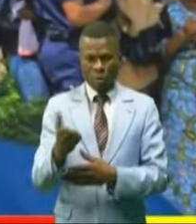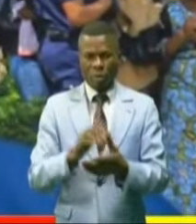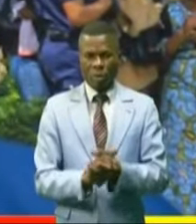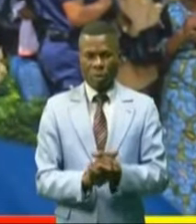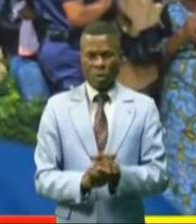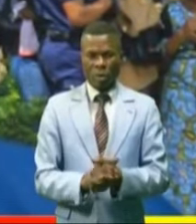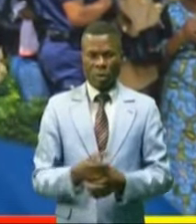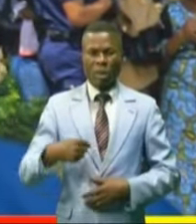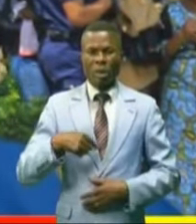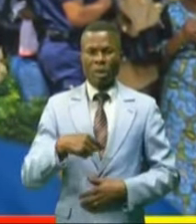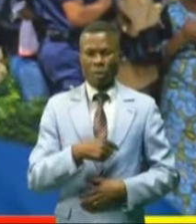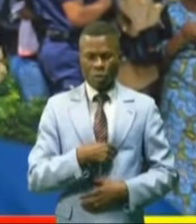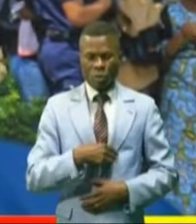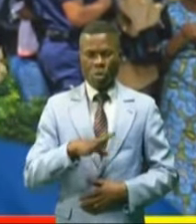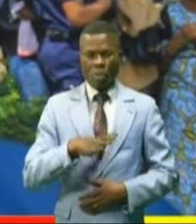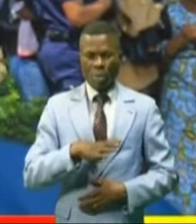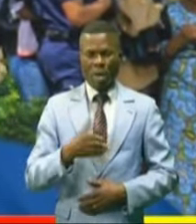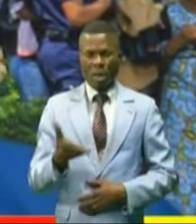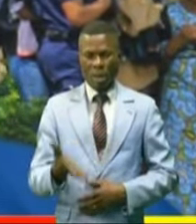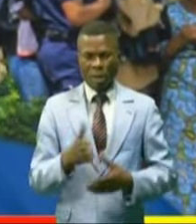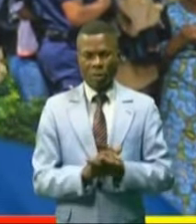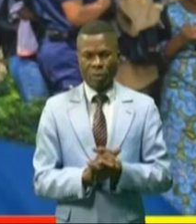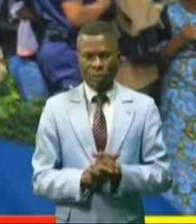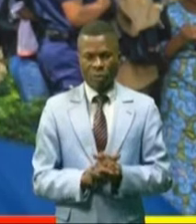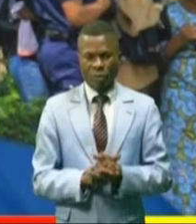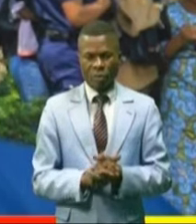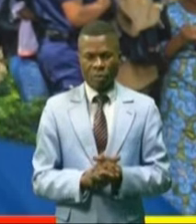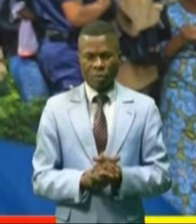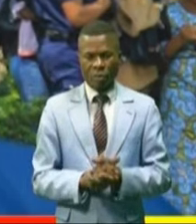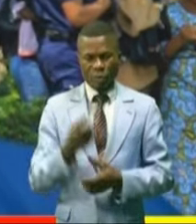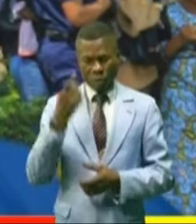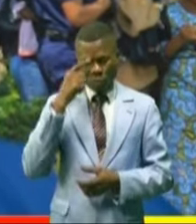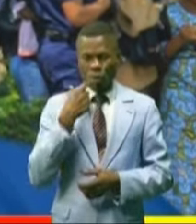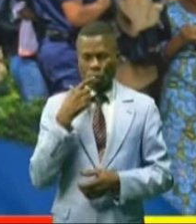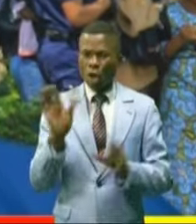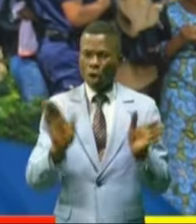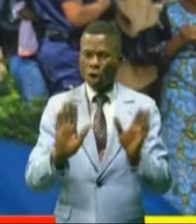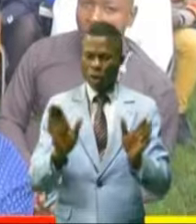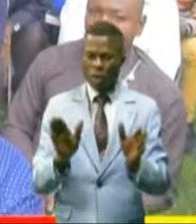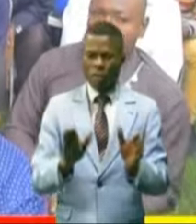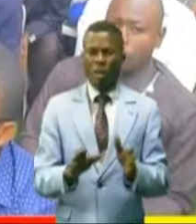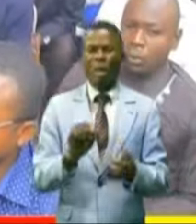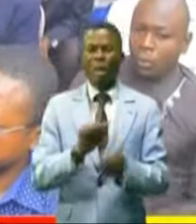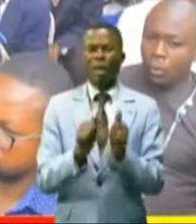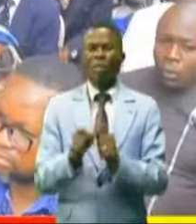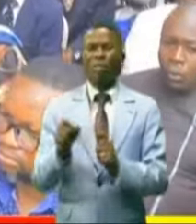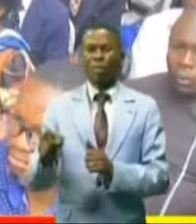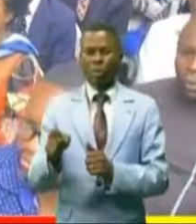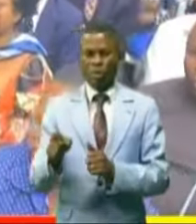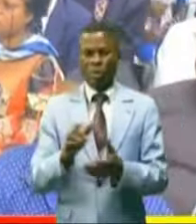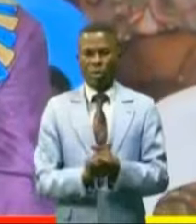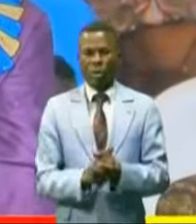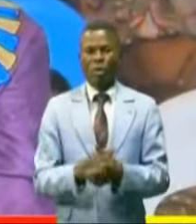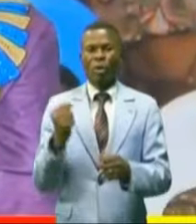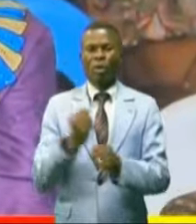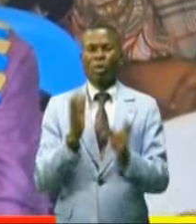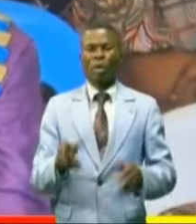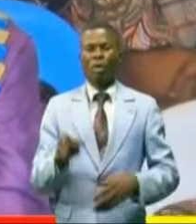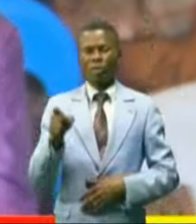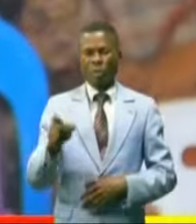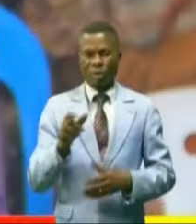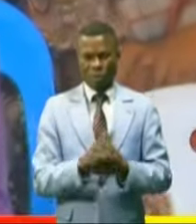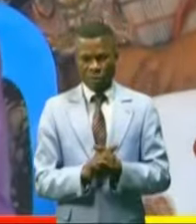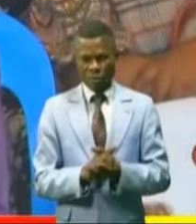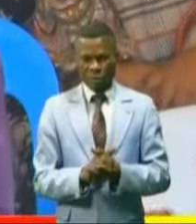encore frappé beaucoup, au dernier examen d'État, on a fait avec lui le tour